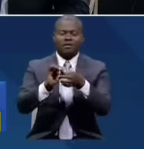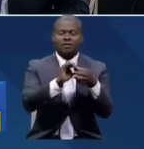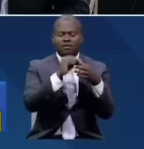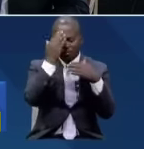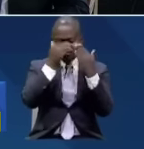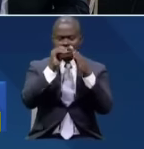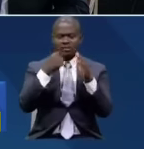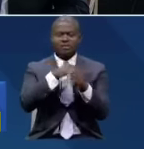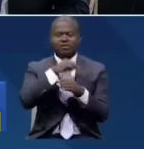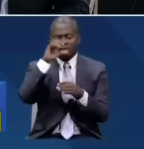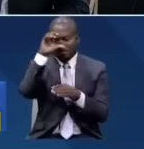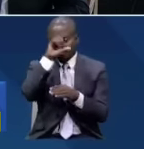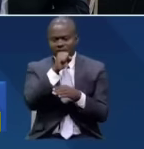ndashima